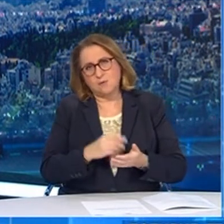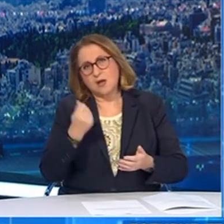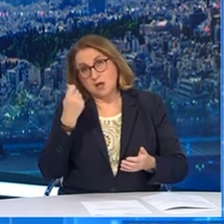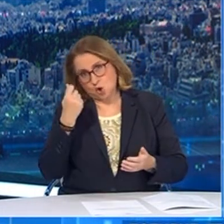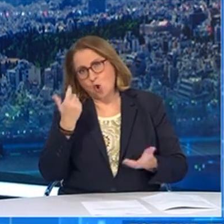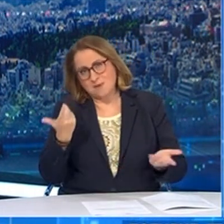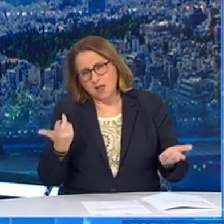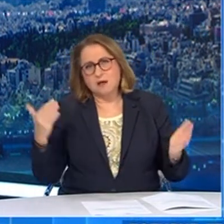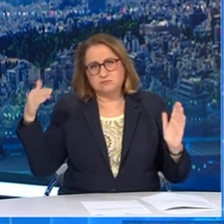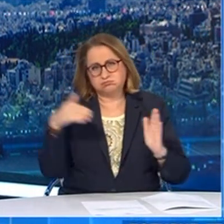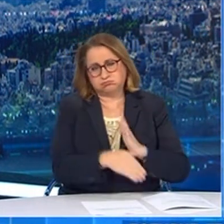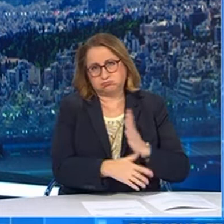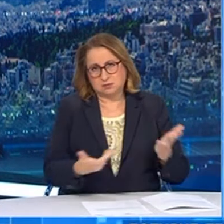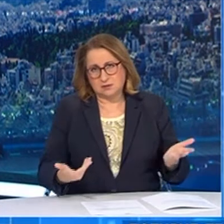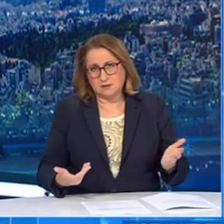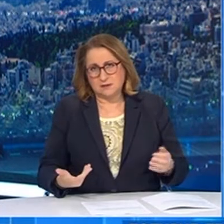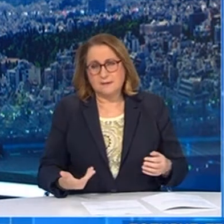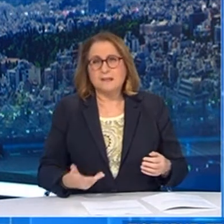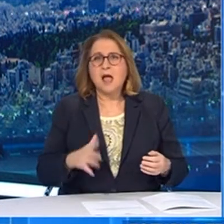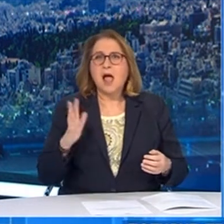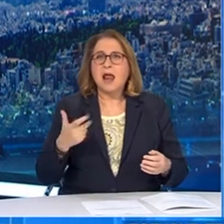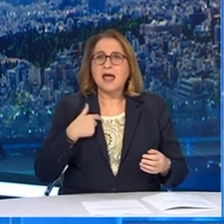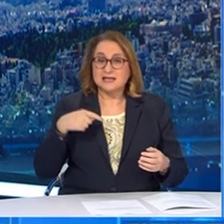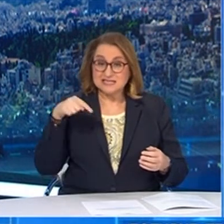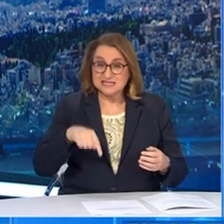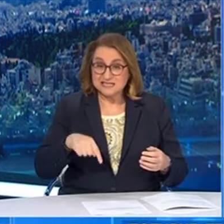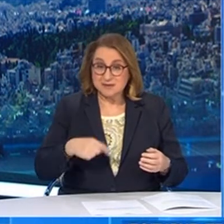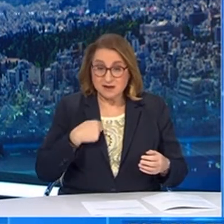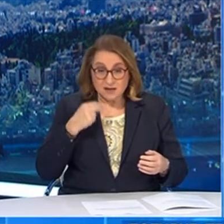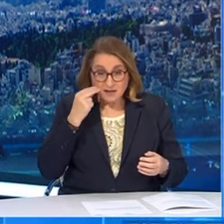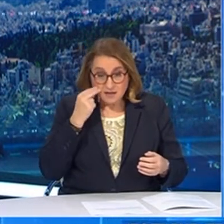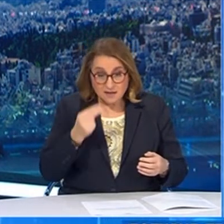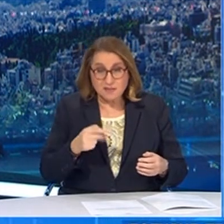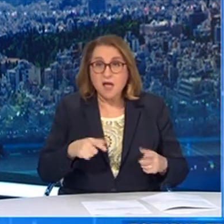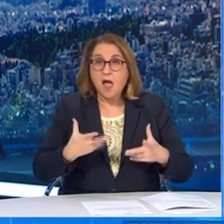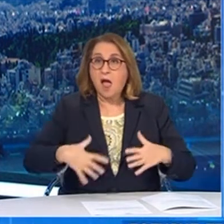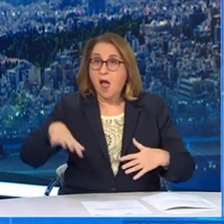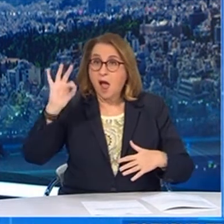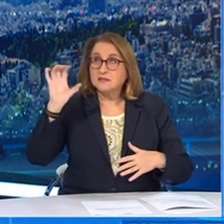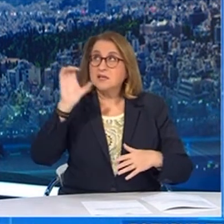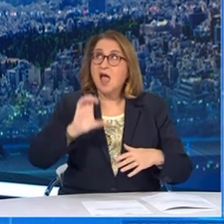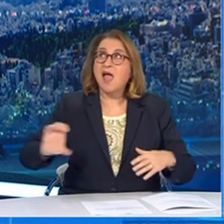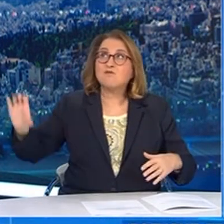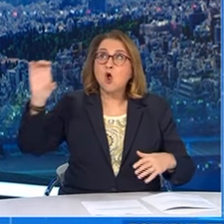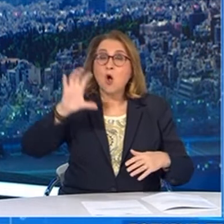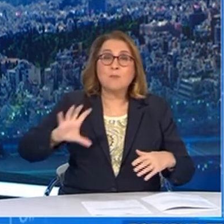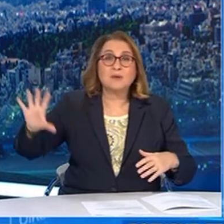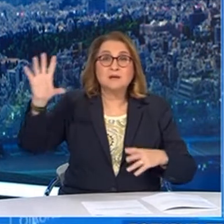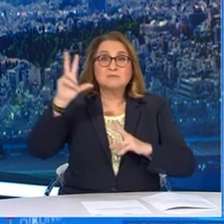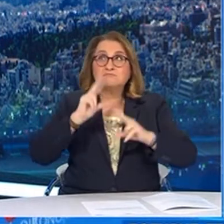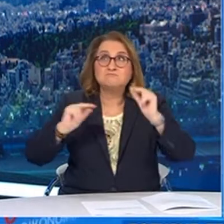όλα αυτά, σήμερα είδα με ενδιαφέρον να αυξάνονται οι συζητήσεις σε ευρωπαϊκό επίπεδο